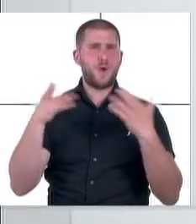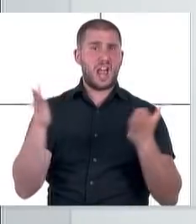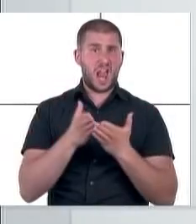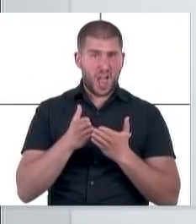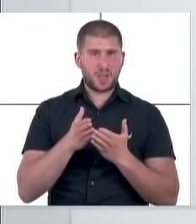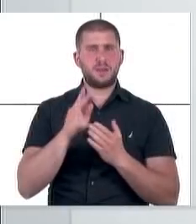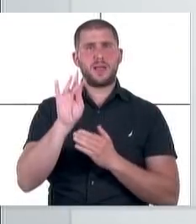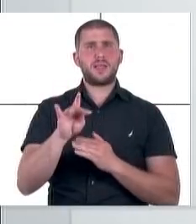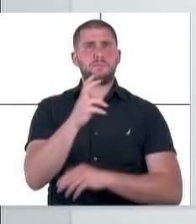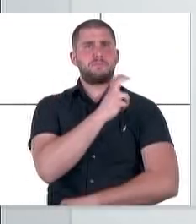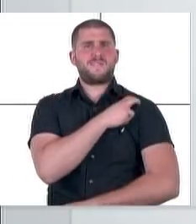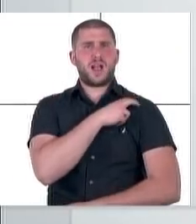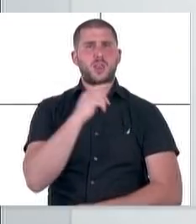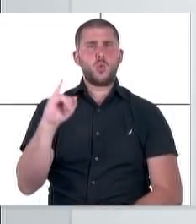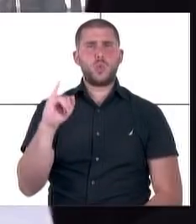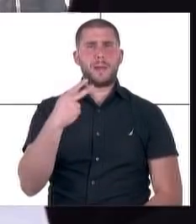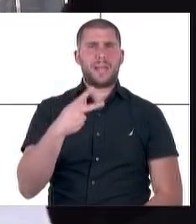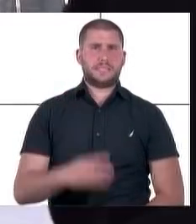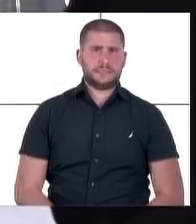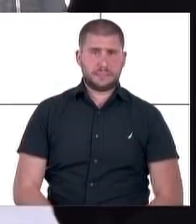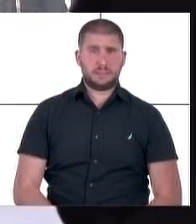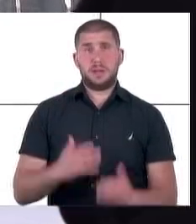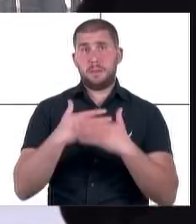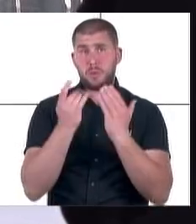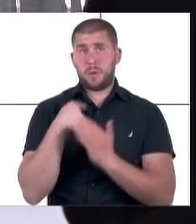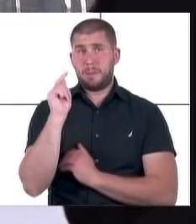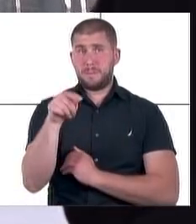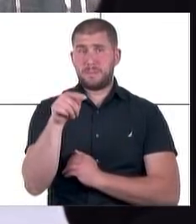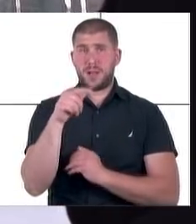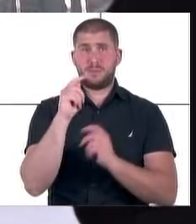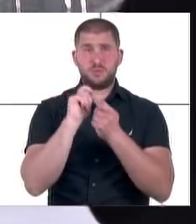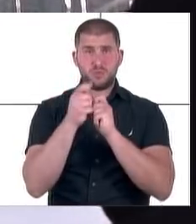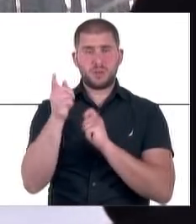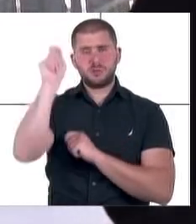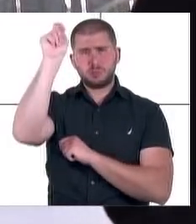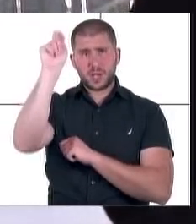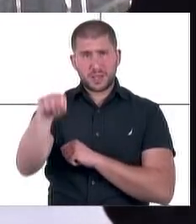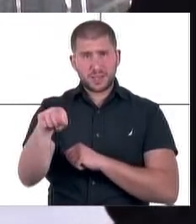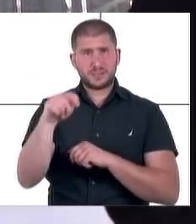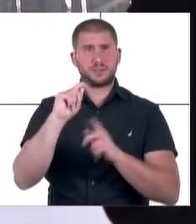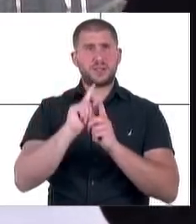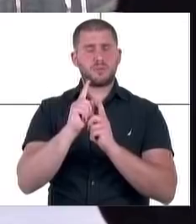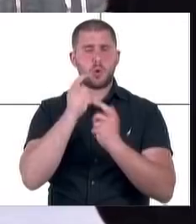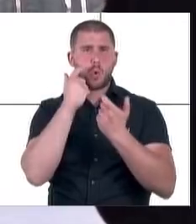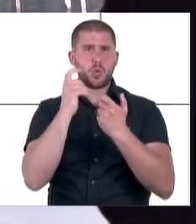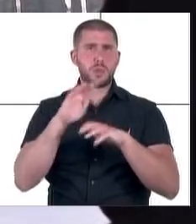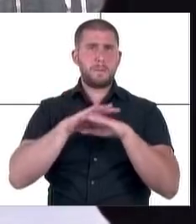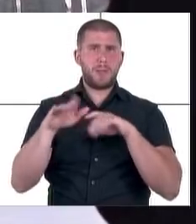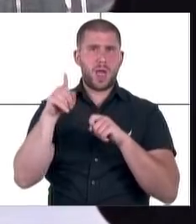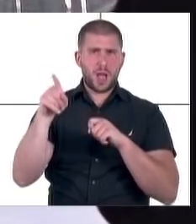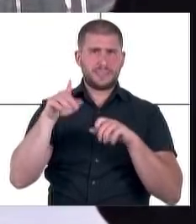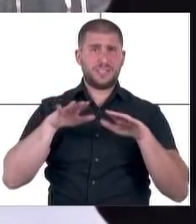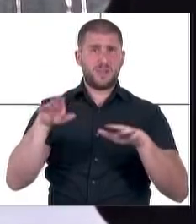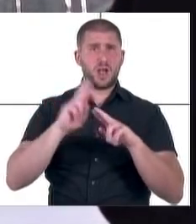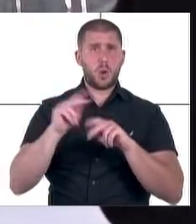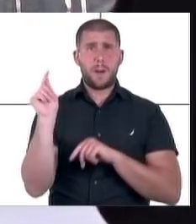כלפי מפקד התחנה יהודה פרץ. בבוקר שאנחנו נקים למשמרת, אנחנו מוכתבים כרטיס בזמן תפיסת כוננות מלאה על השדה, ואז הוא